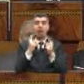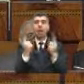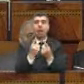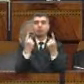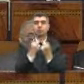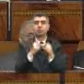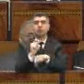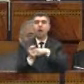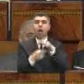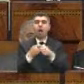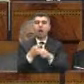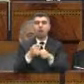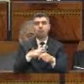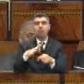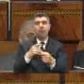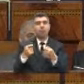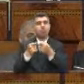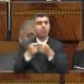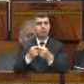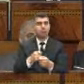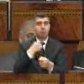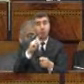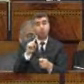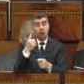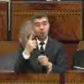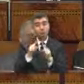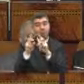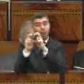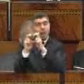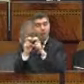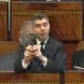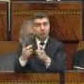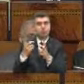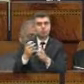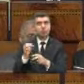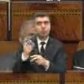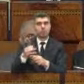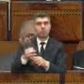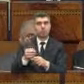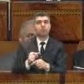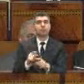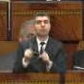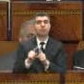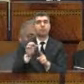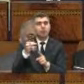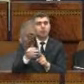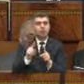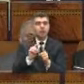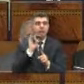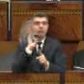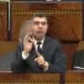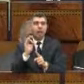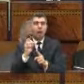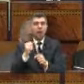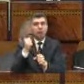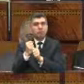الوسط الحضري، بعدما كانت الأولى أكثر اقتصادا من حيث الاستهلاك، هذا لأنها تأخذ بعين الاعتبار الدخل المحدود للساكنة